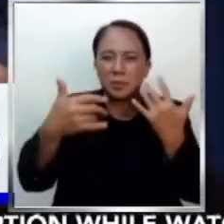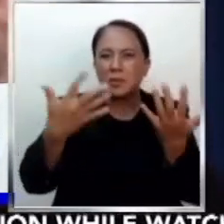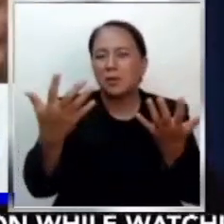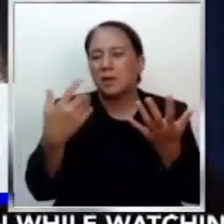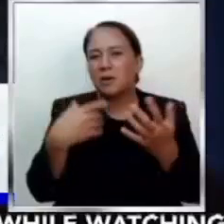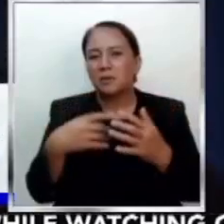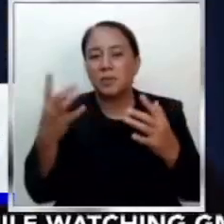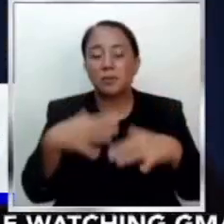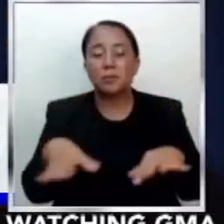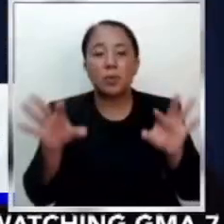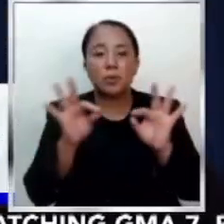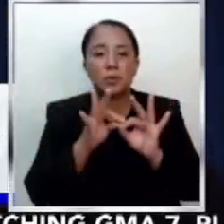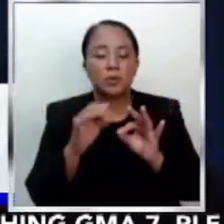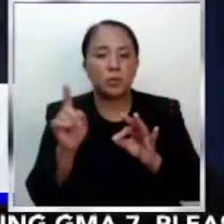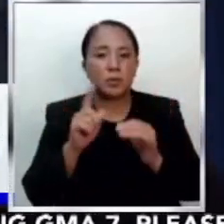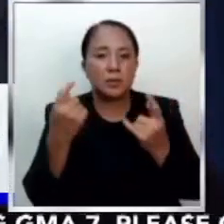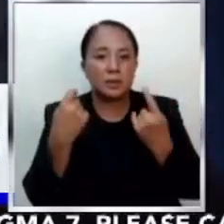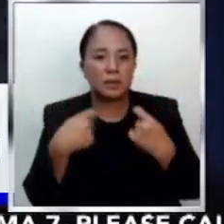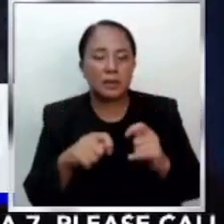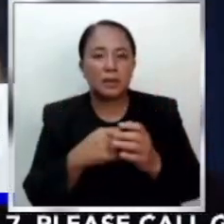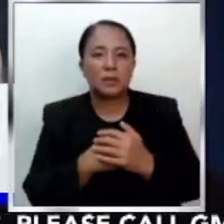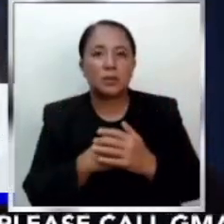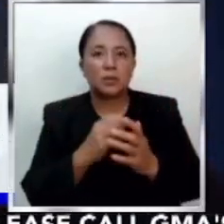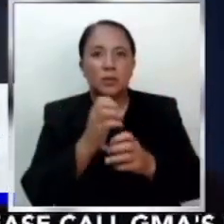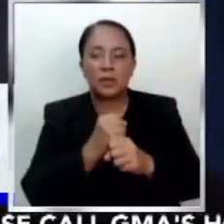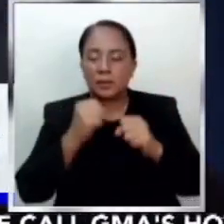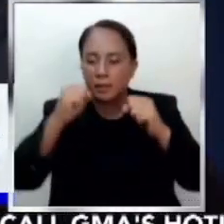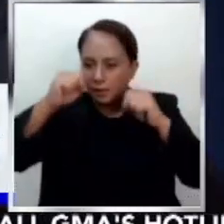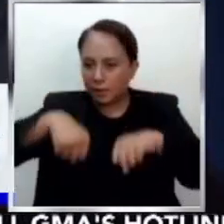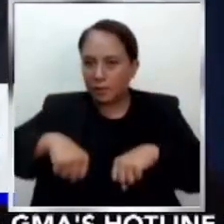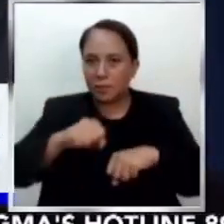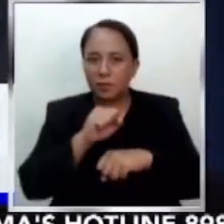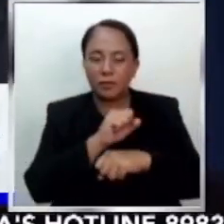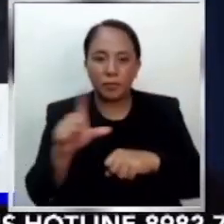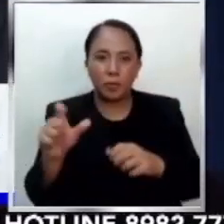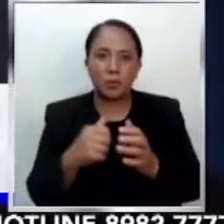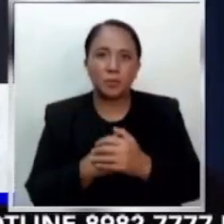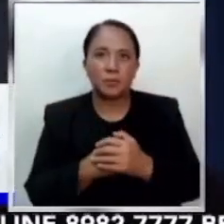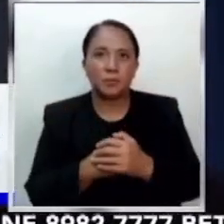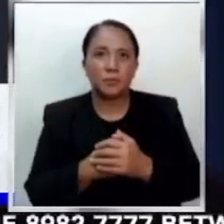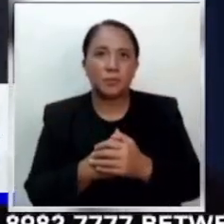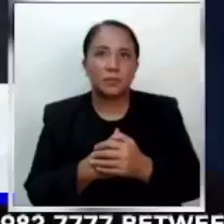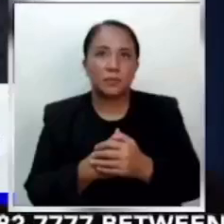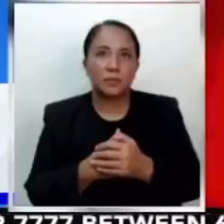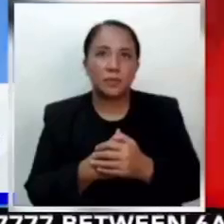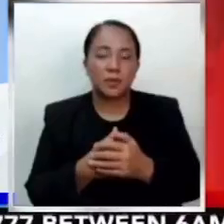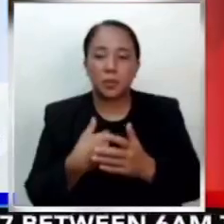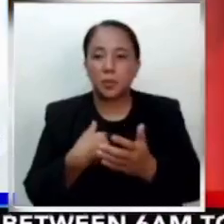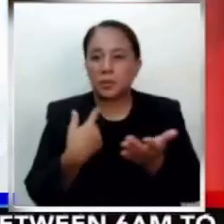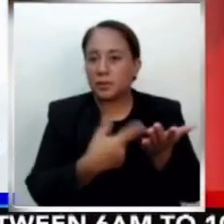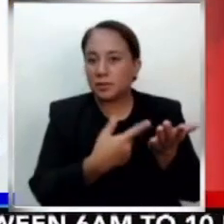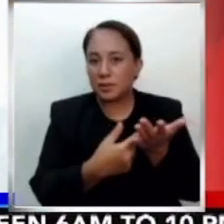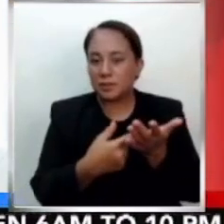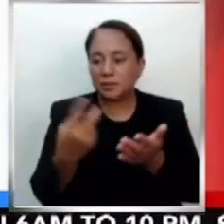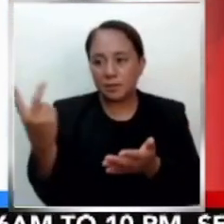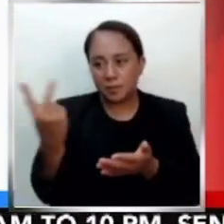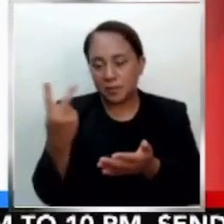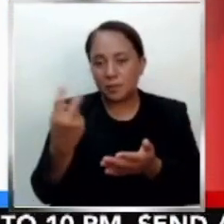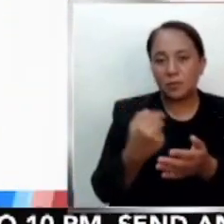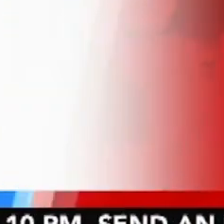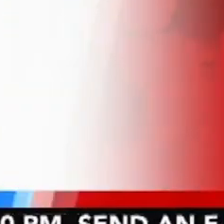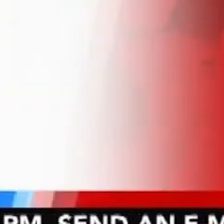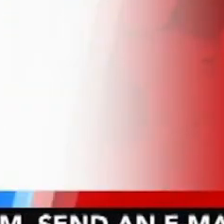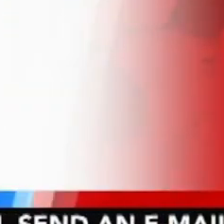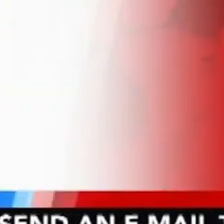dyan, what I'm trying to do is trying to get a consensus from all. Eventually, mag-uupo po kami ni Ma'am Cynthia. Pero bukod kina Zubiri at